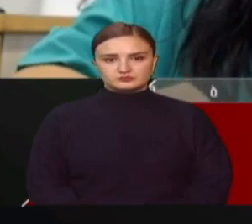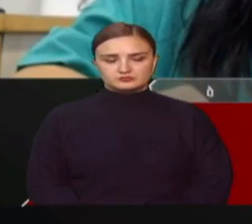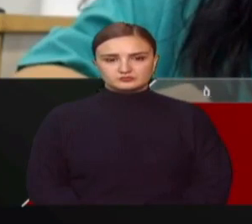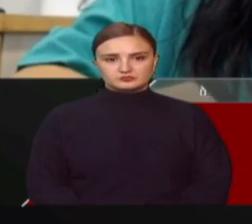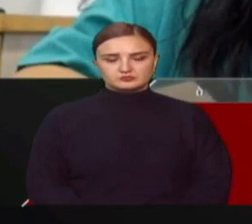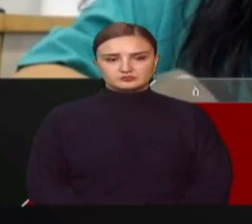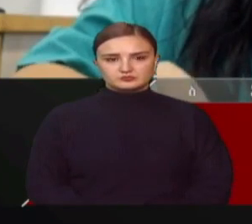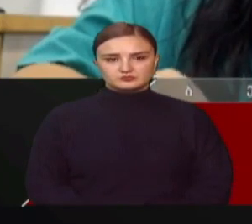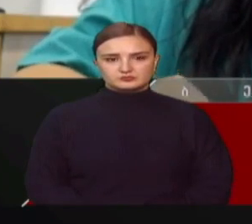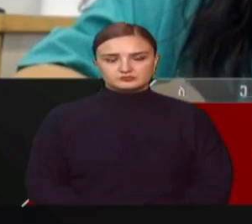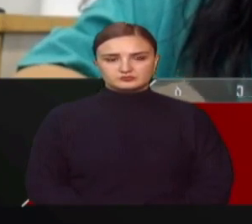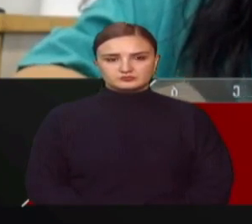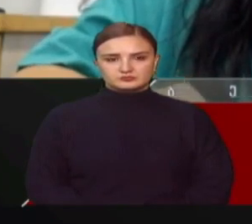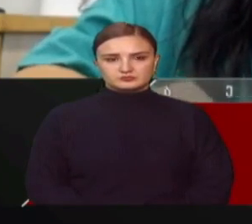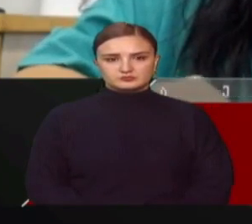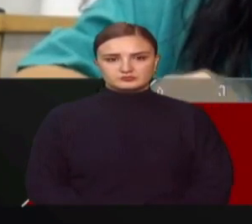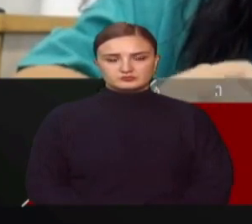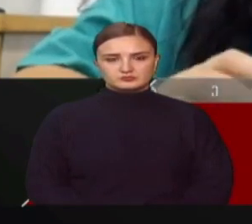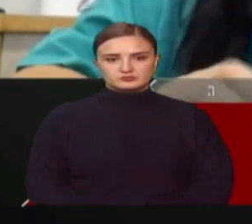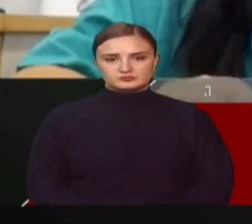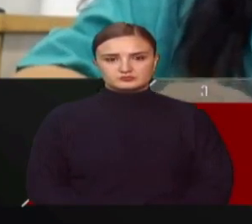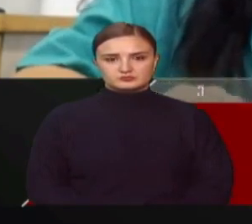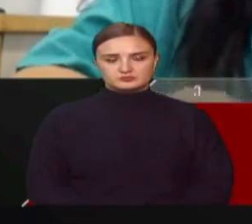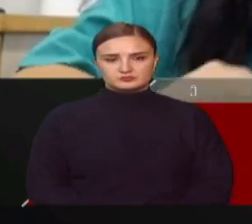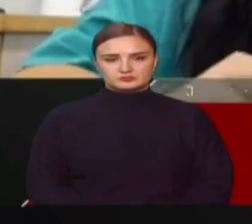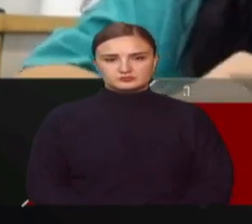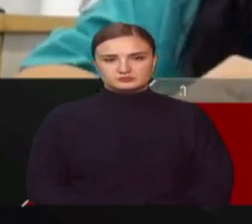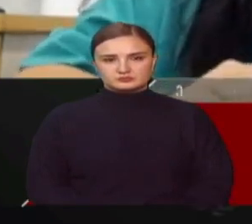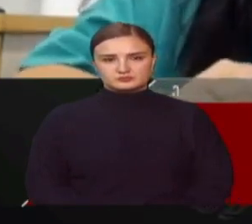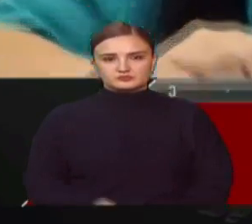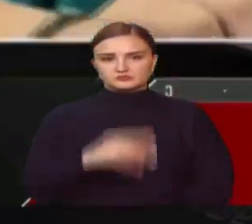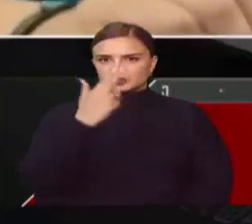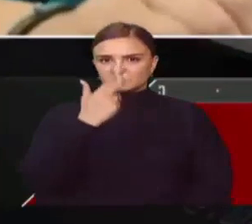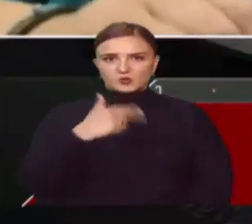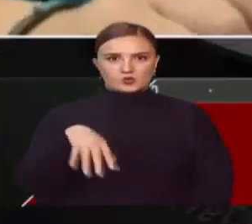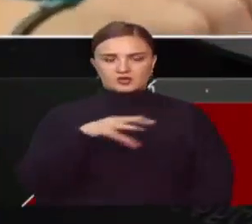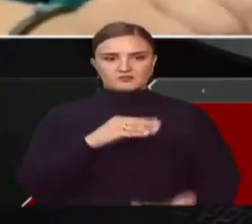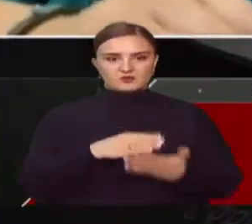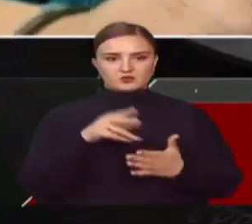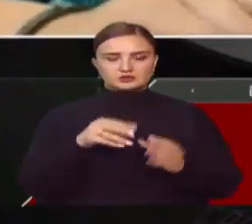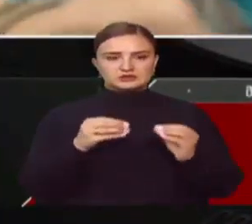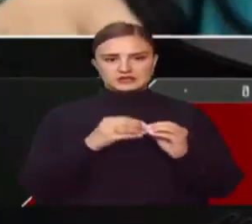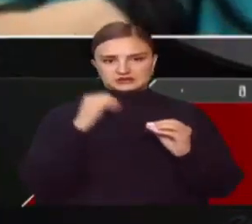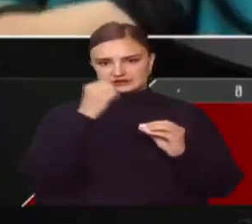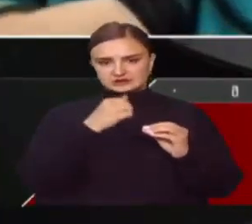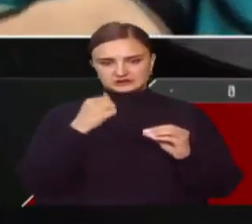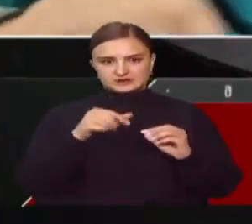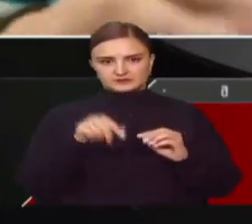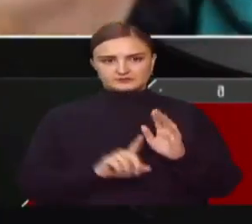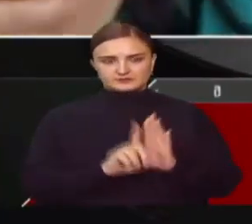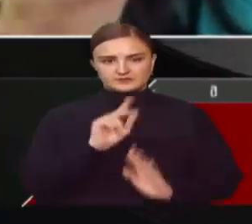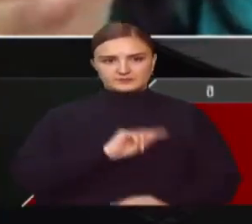როგორც უკვე აღნიშნე, რომ ჩვენ მიჩვეულებრივად მე 2010 წლიდან შეიძლება ითქვას, რომ აქ ვარ და